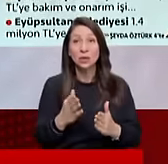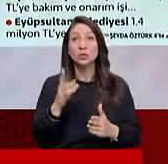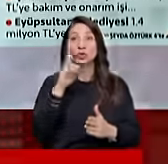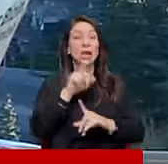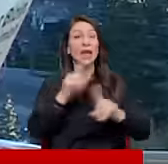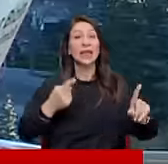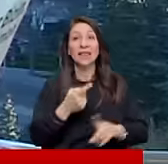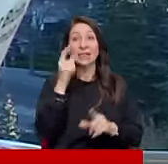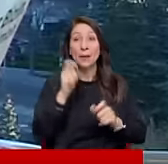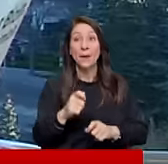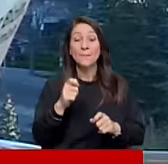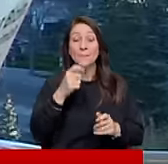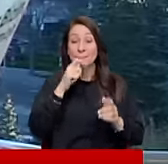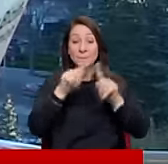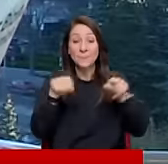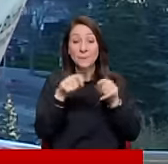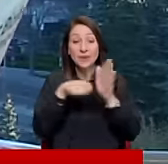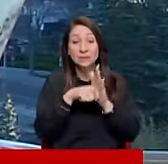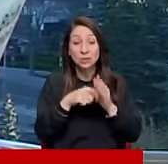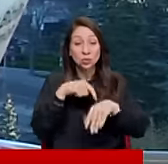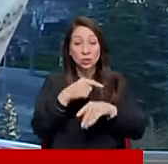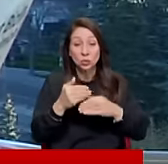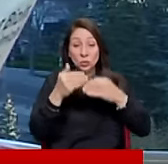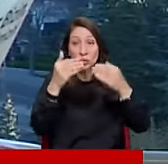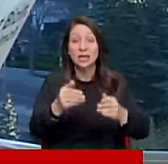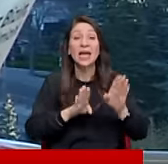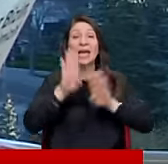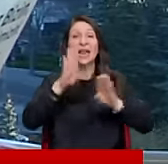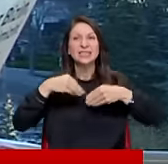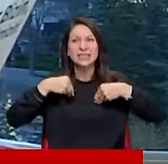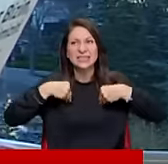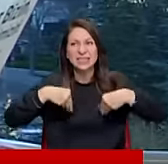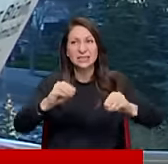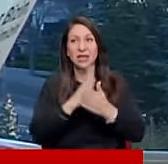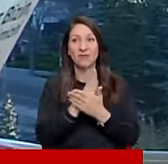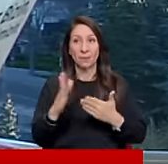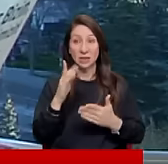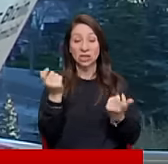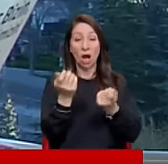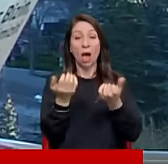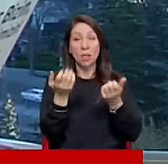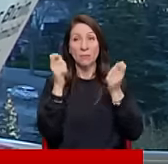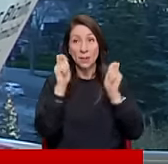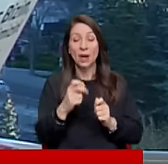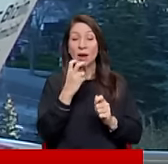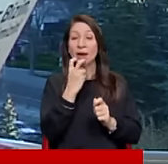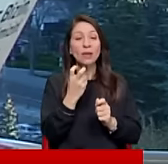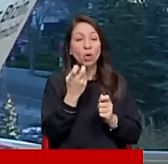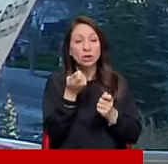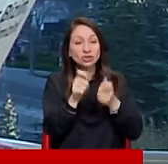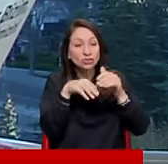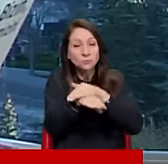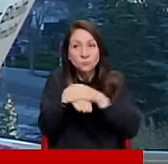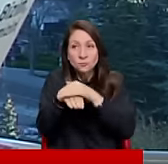sonuçlara itiraz ederek mazbata sürecini uzatan AKP ihale ve satışları sürdürdü. İşe alım yapıp kadroları dolduran da